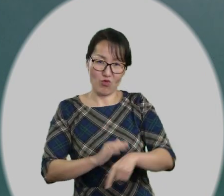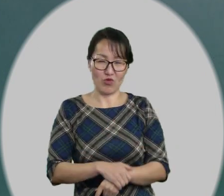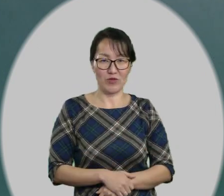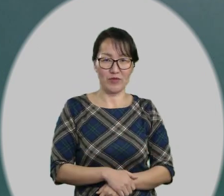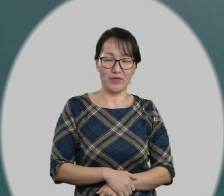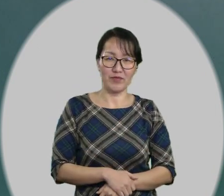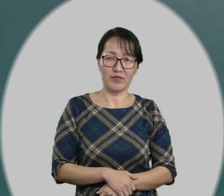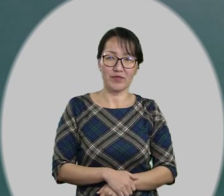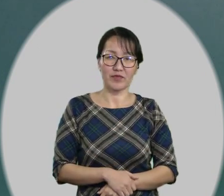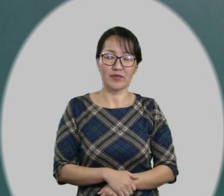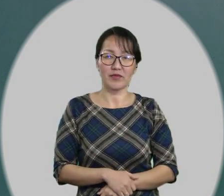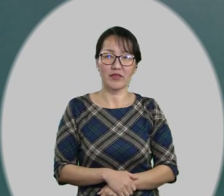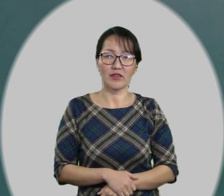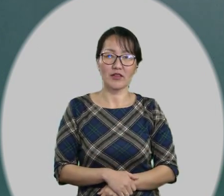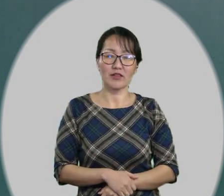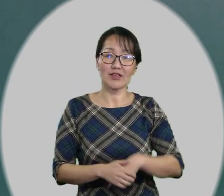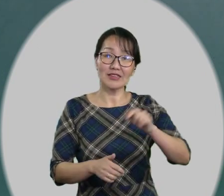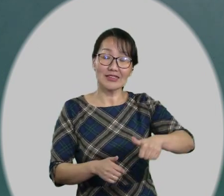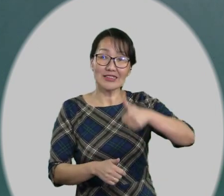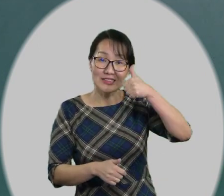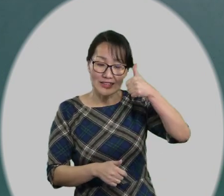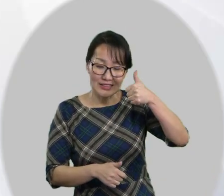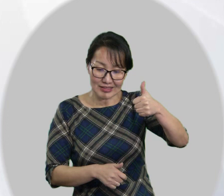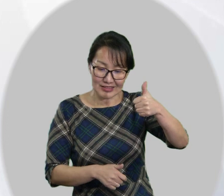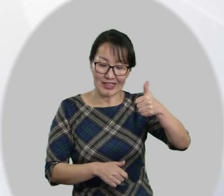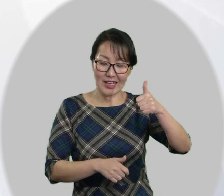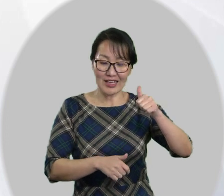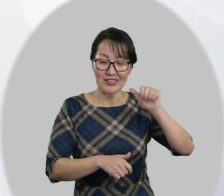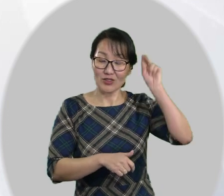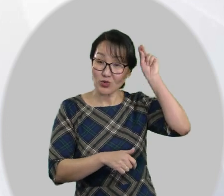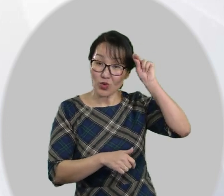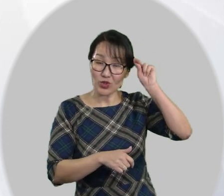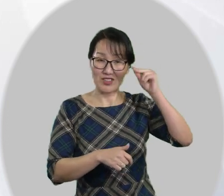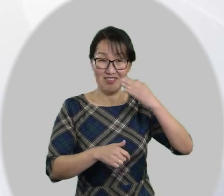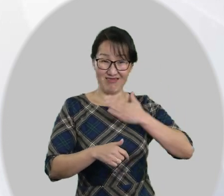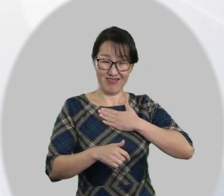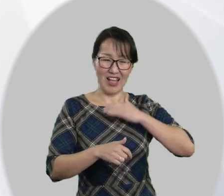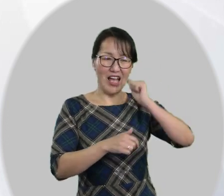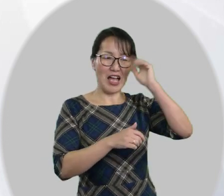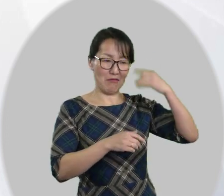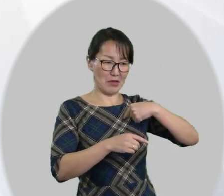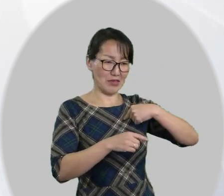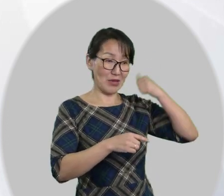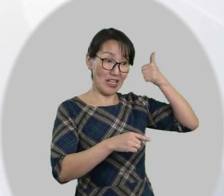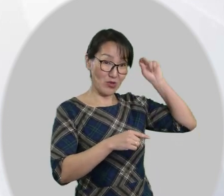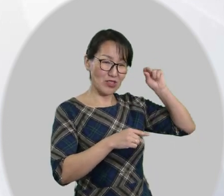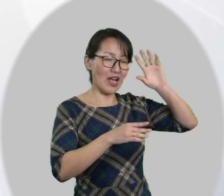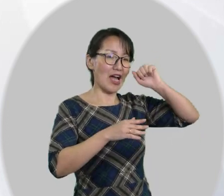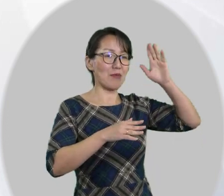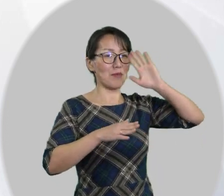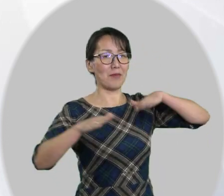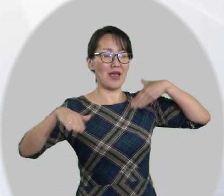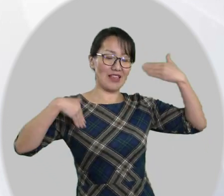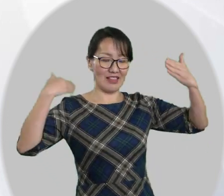нэрлэдэг. За тэгэхээр сайн сурсанд аамн баярлан махархаж байлаа гэсэн